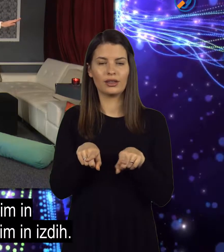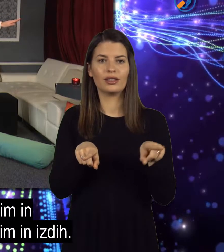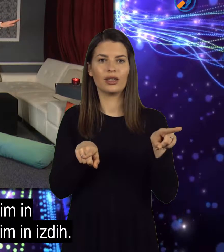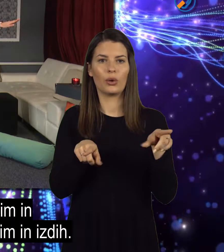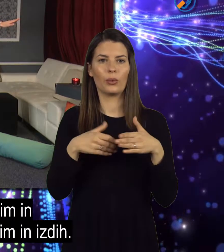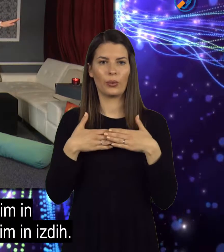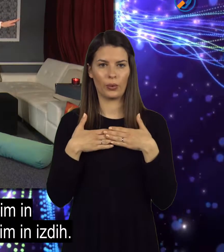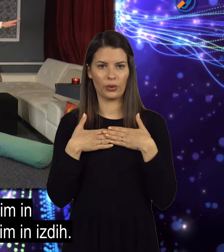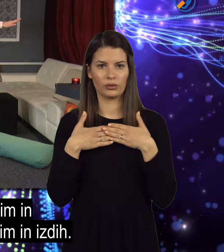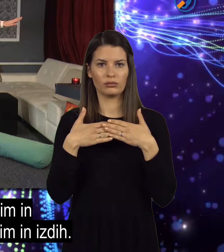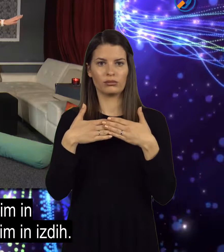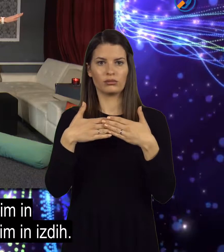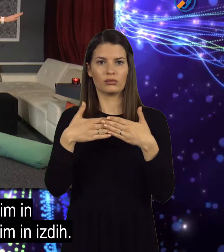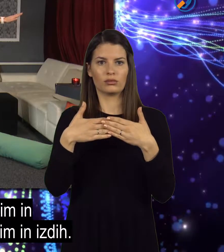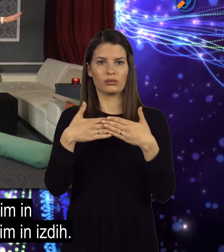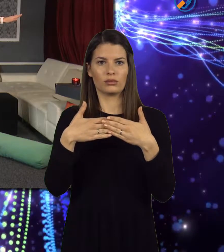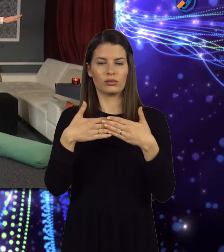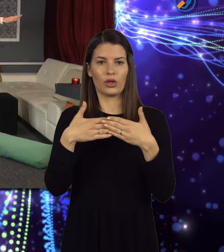spustim. In izdih,